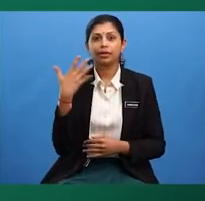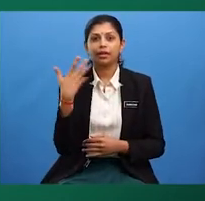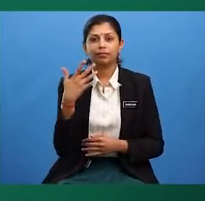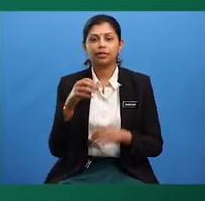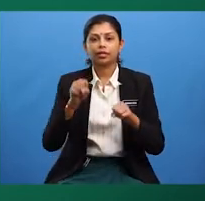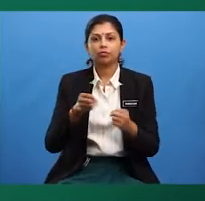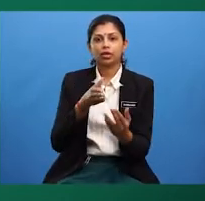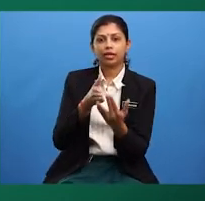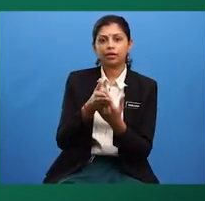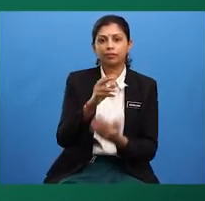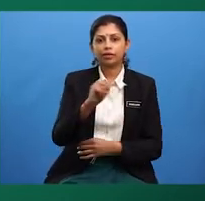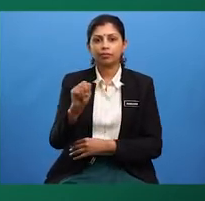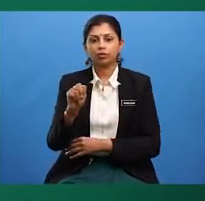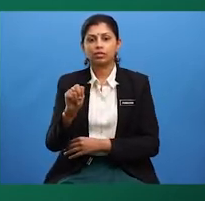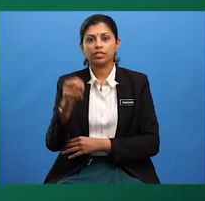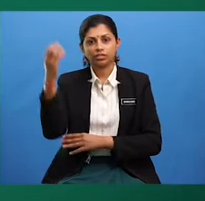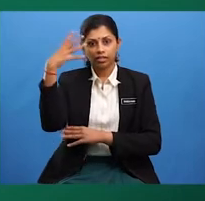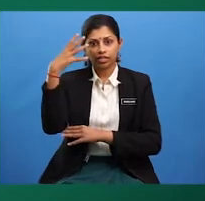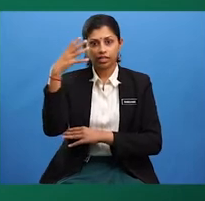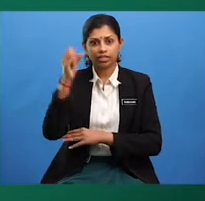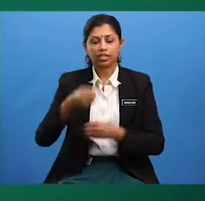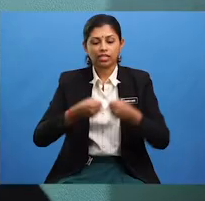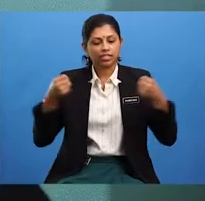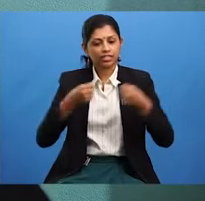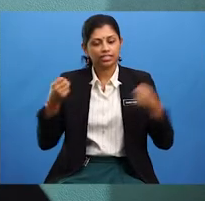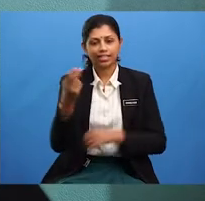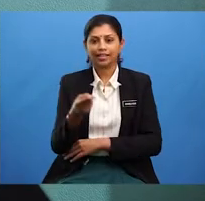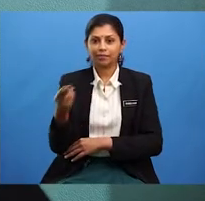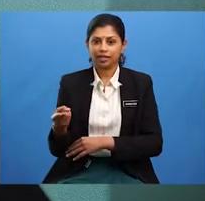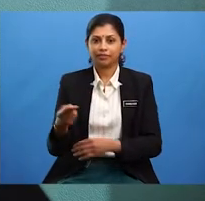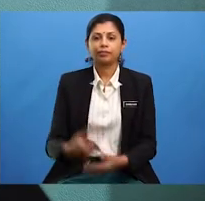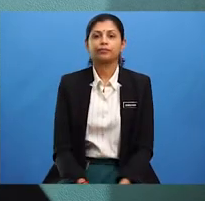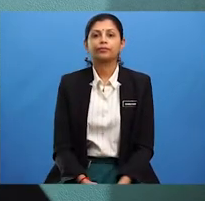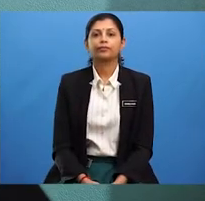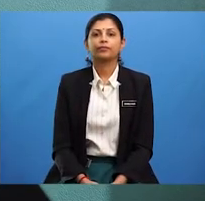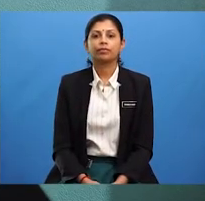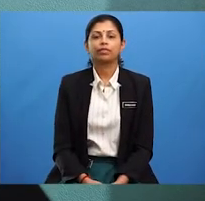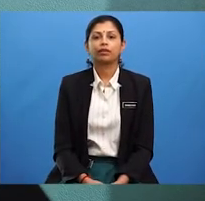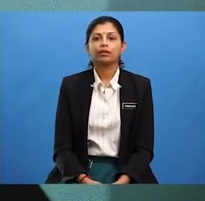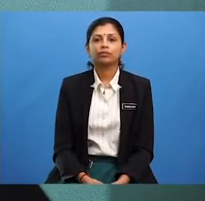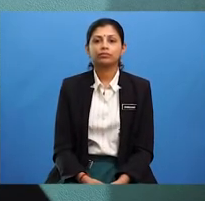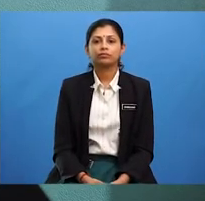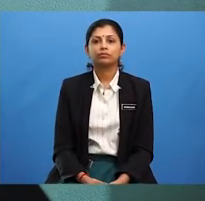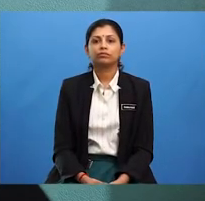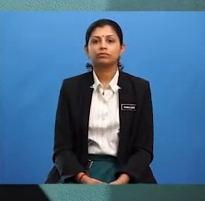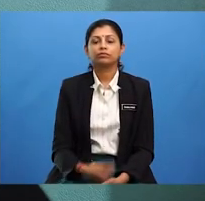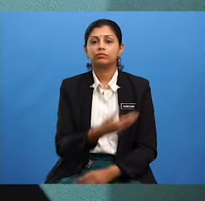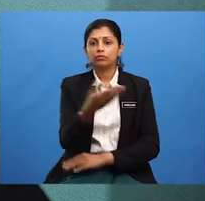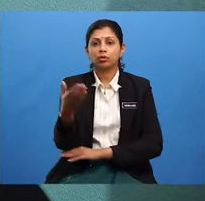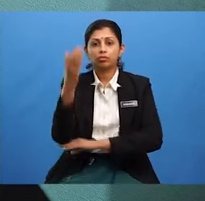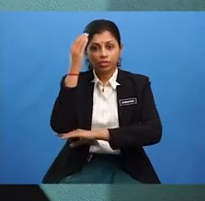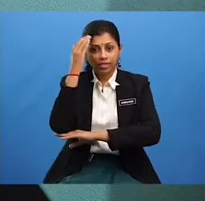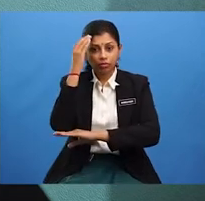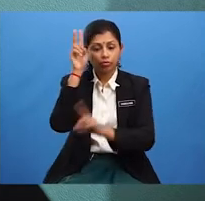kebolehan penembusan cahaya dan kekenyalan bahan. Dan kamu juga telah mengetahui bagaimana